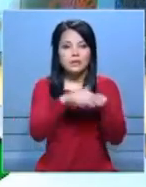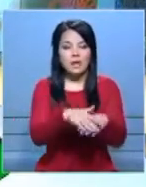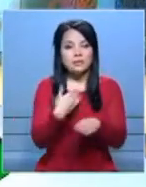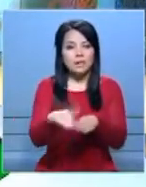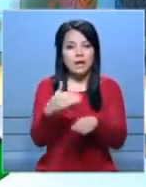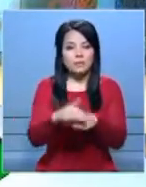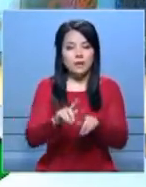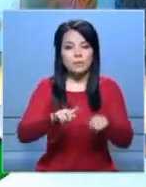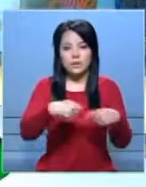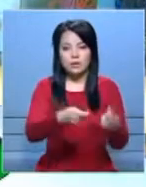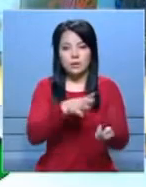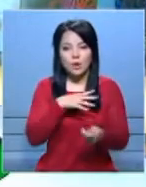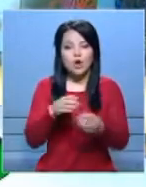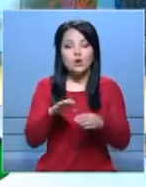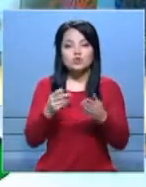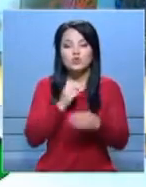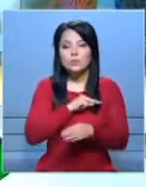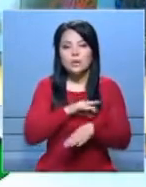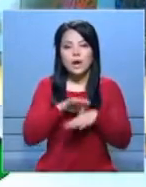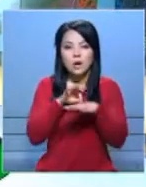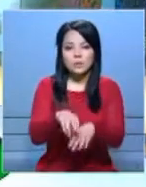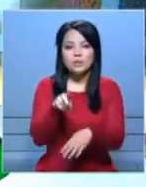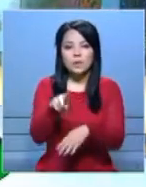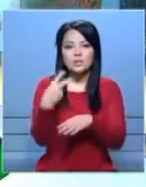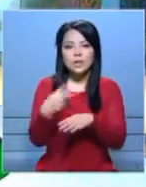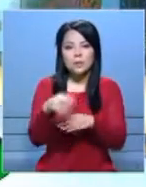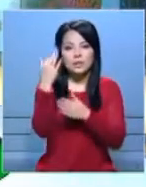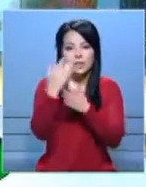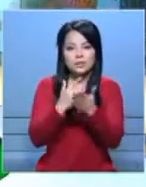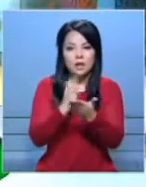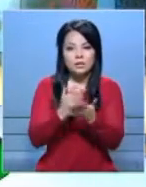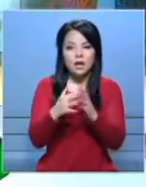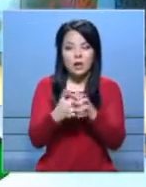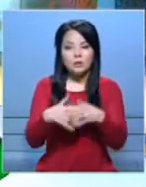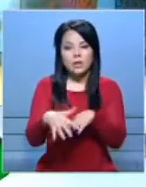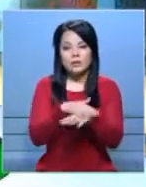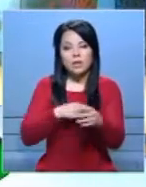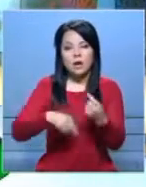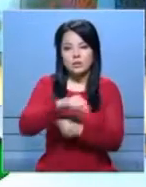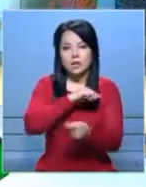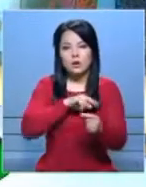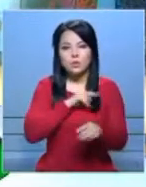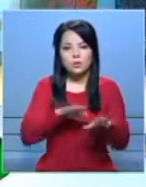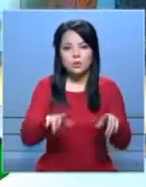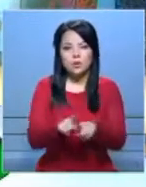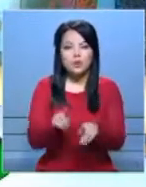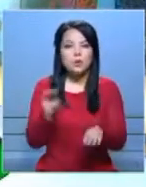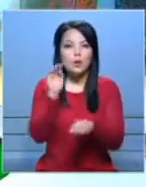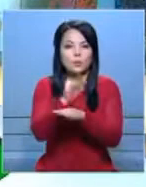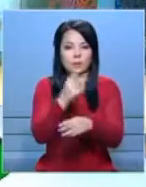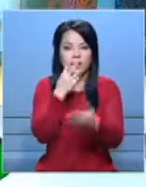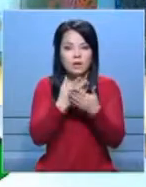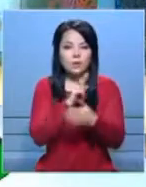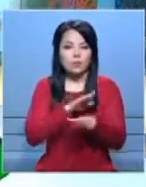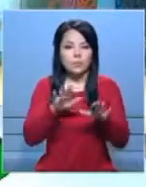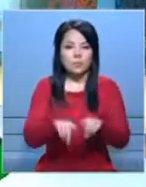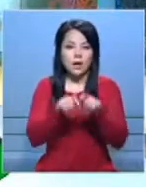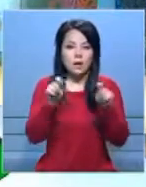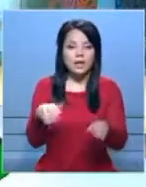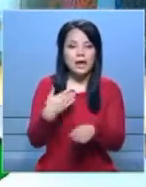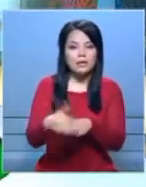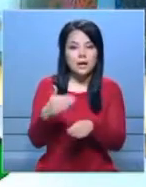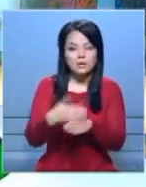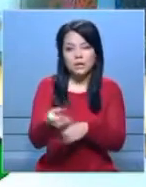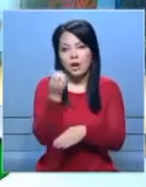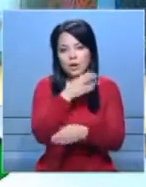қамтудың жол картасы 2020 бағдарламасына жүгінген ауыл халқы кәсіптерін дөңгелетіп қана қоймай, қосымша жұмыс орындарын ашып жатыр. Несиелердің